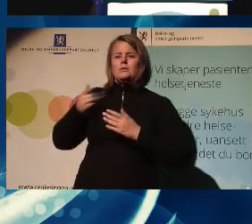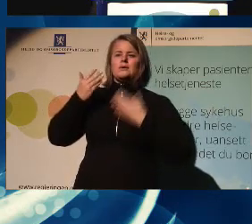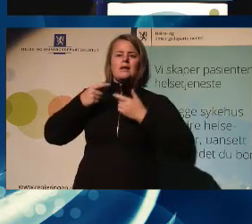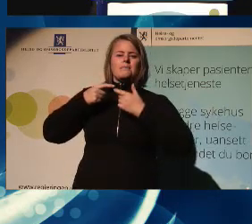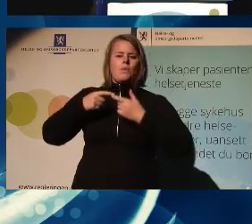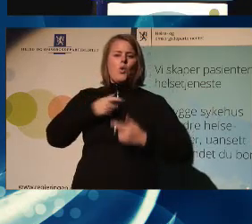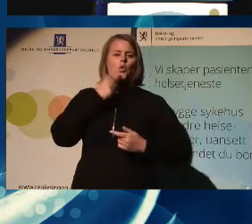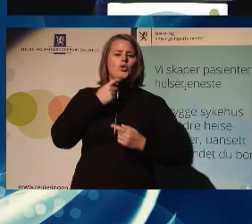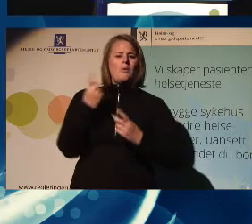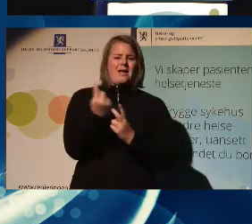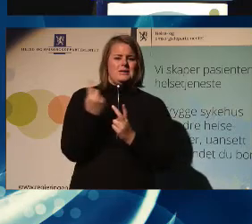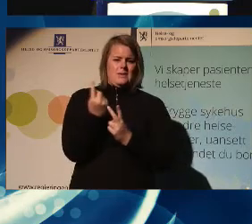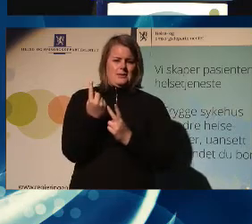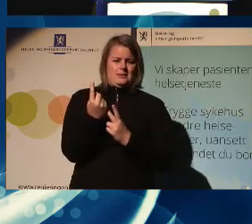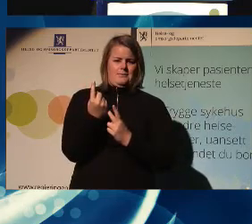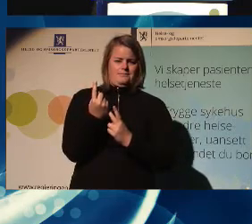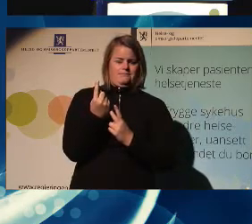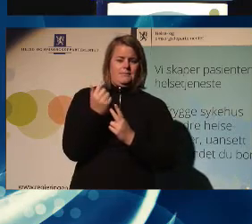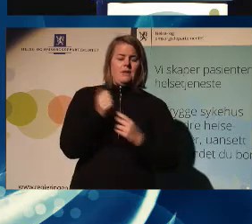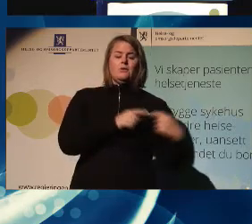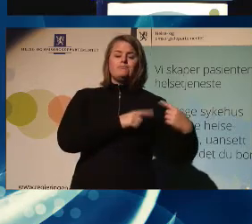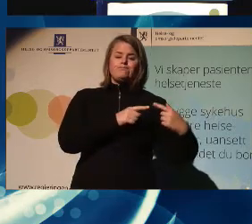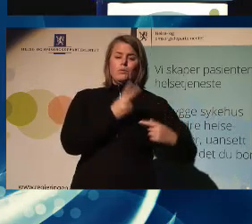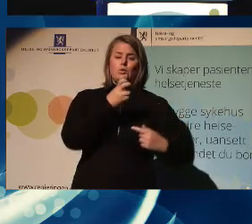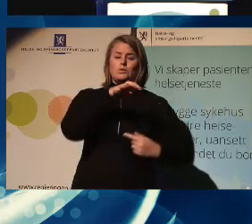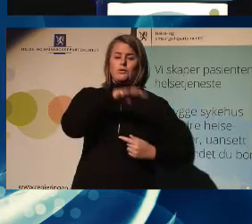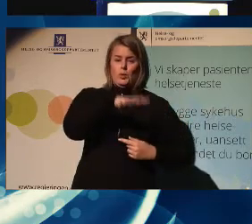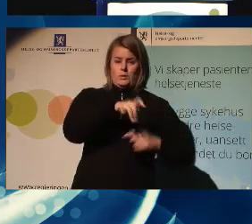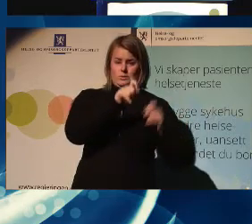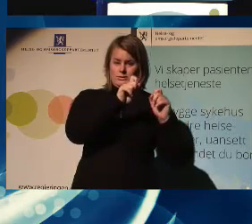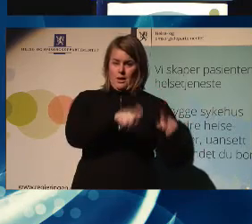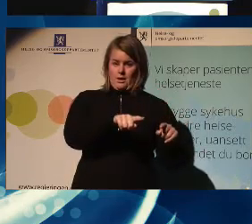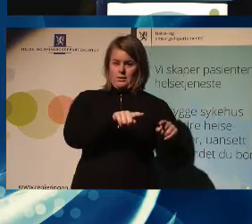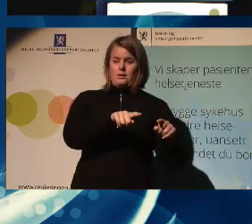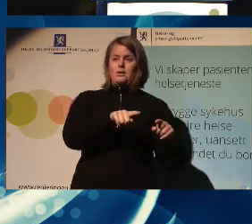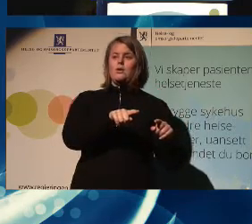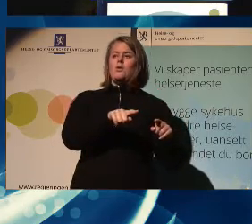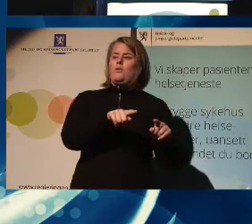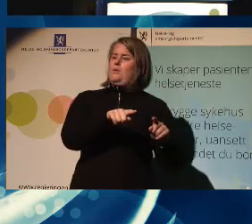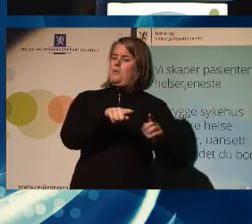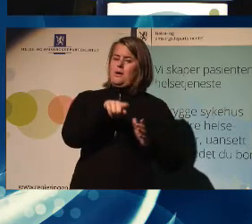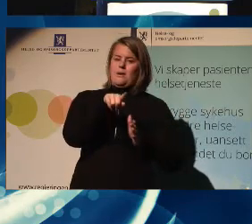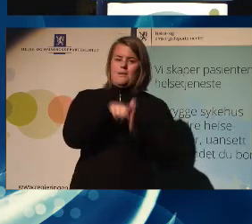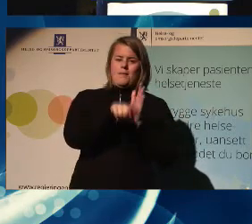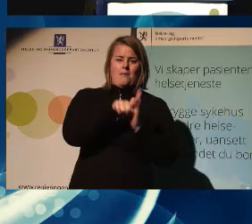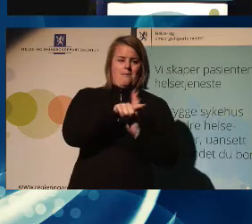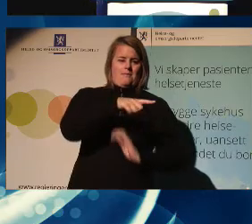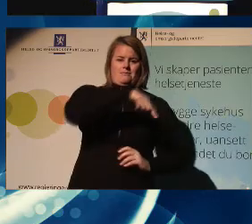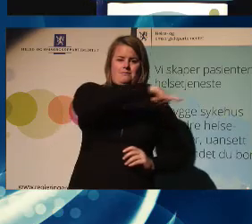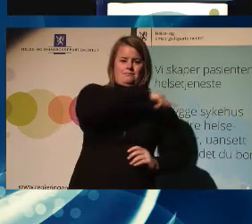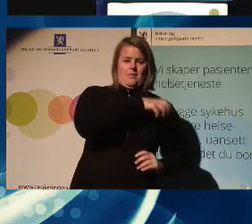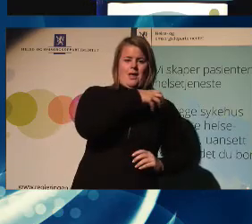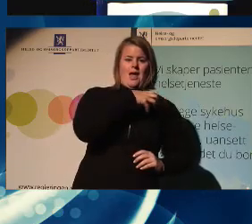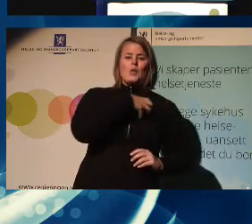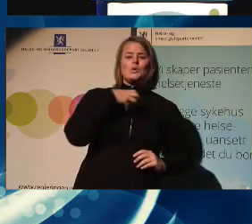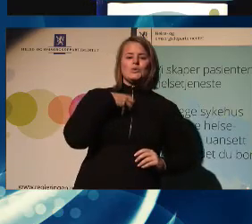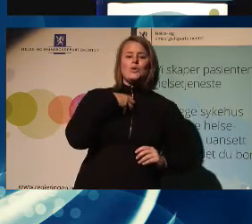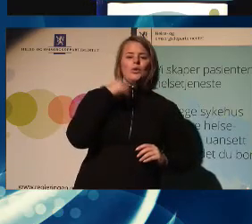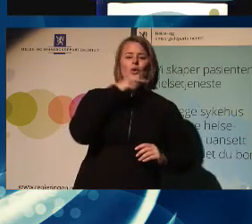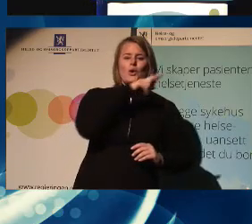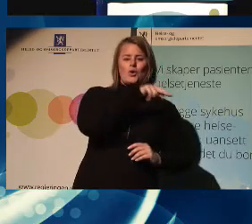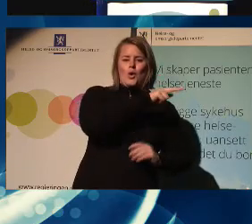Så når 2014 begynte, så var det ikke lang tid før søknaden fra Haugesund Røde